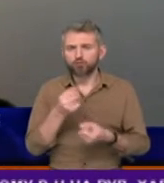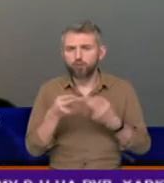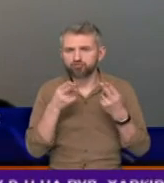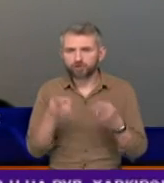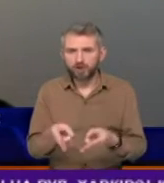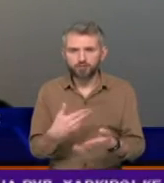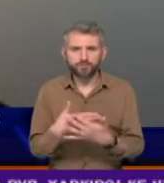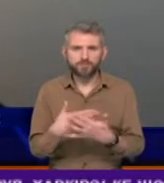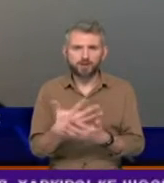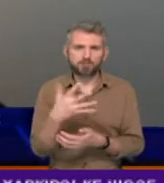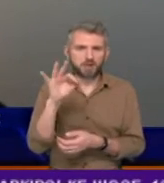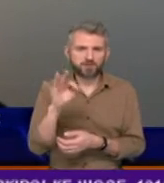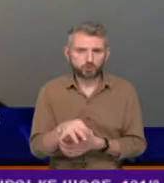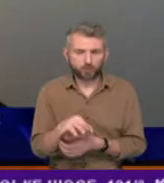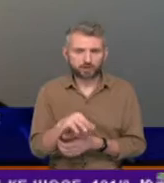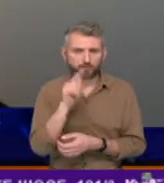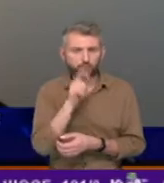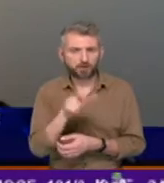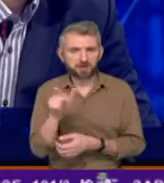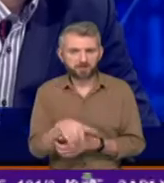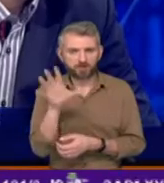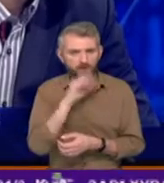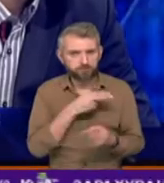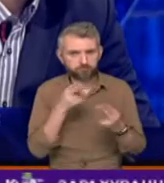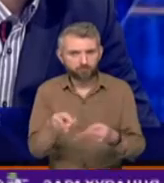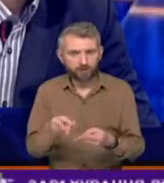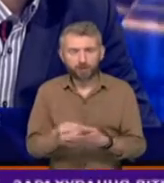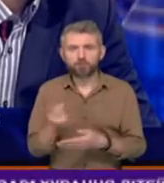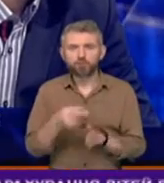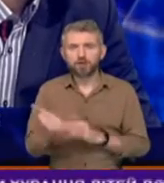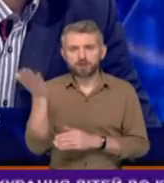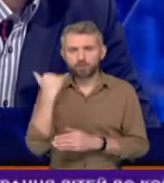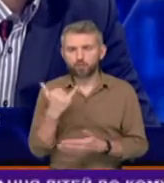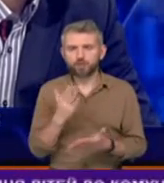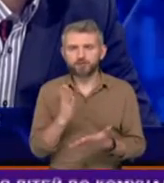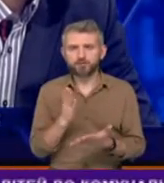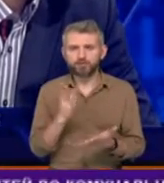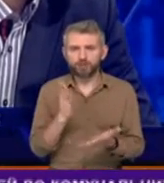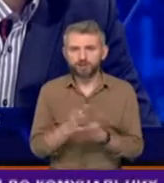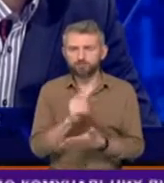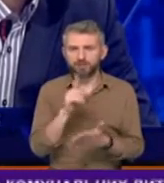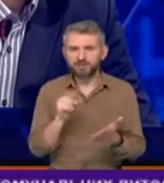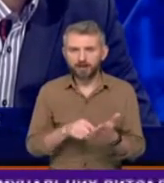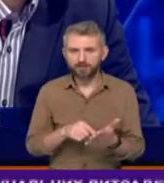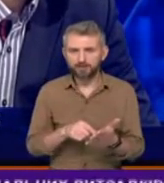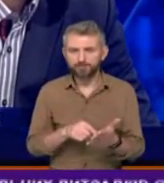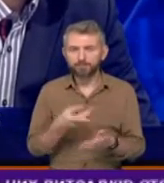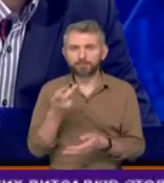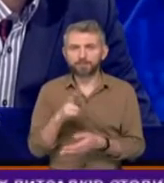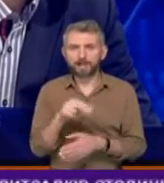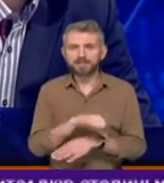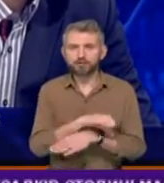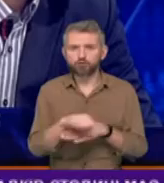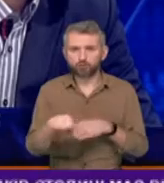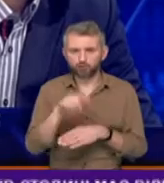Відсоток десь приблизно 5% українців. Тому вже давно у нас стоїть питання для